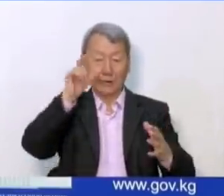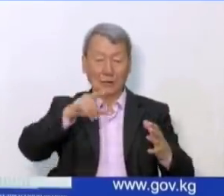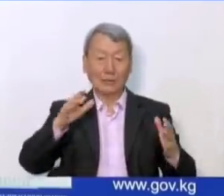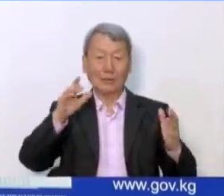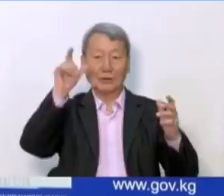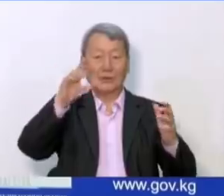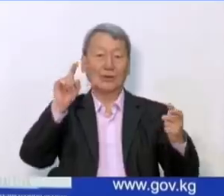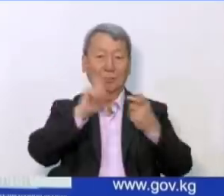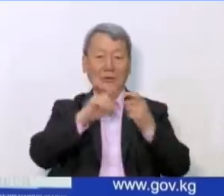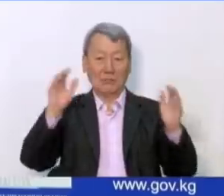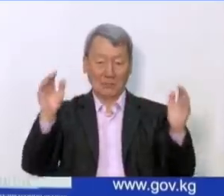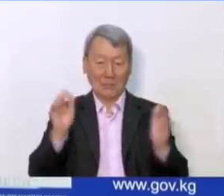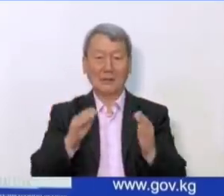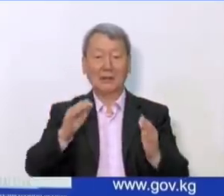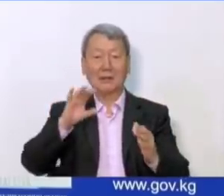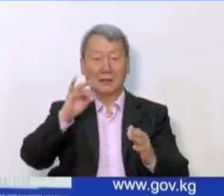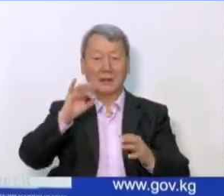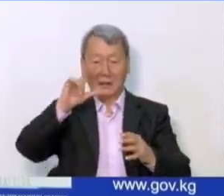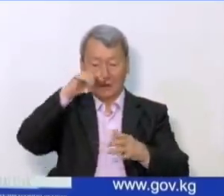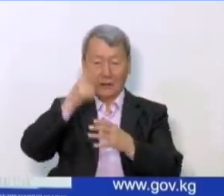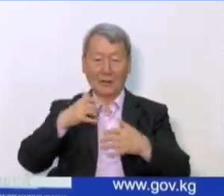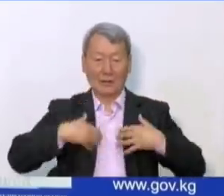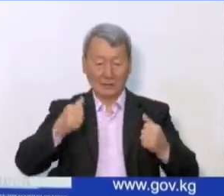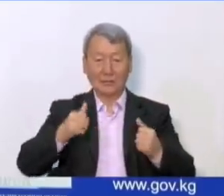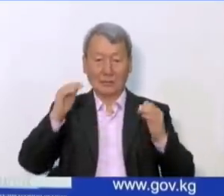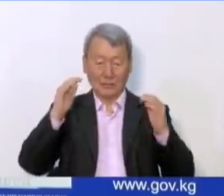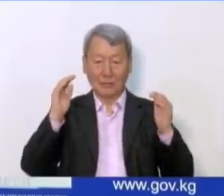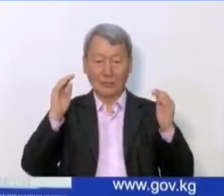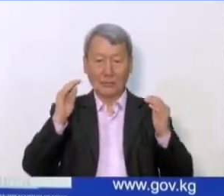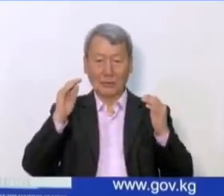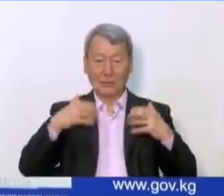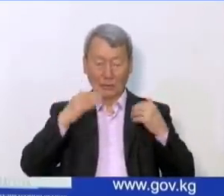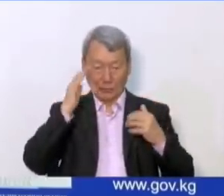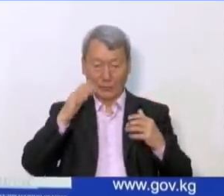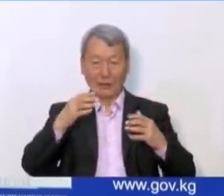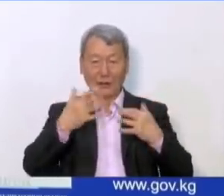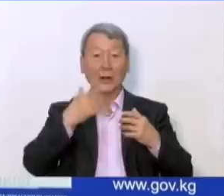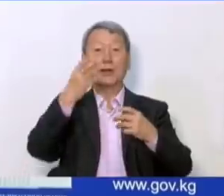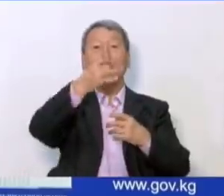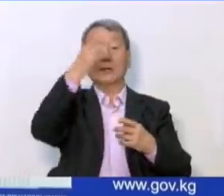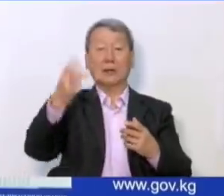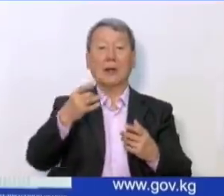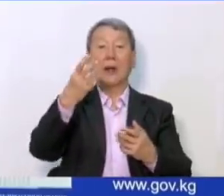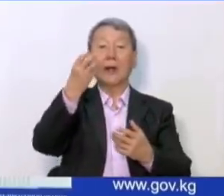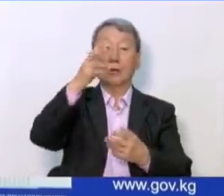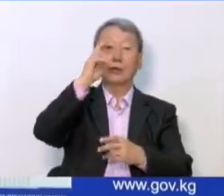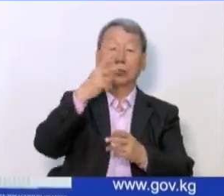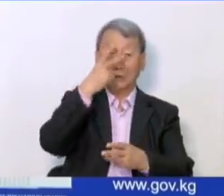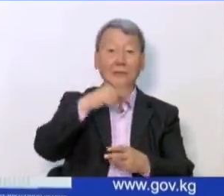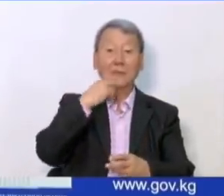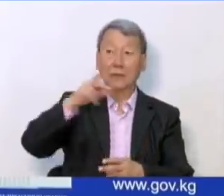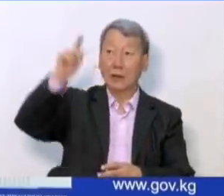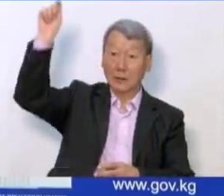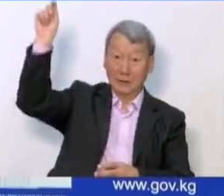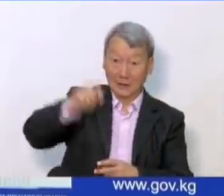катмарыбызды бул коркунучтан алып калар элек. Өзгөчө мына дагы суранып кетерлик, мына чет жактан келип ооруп